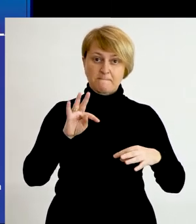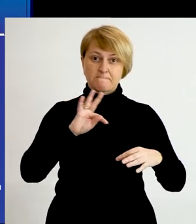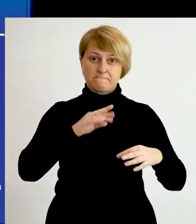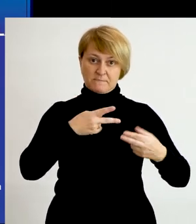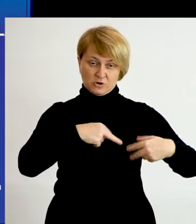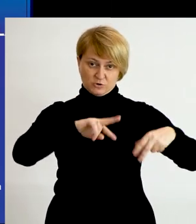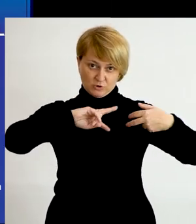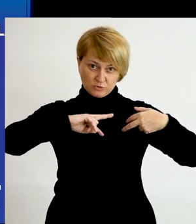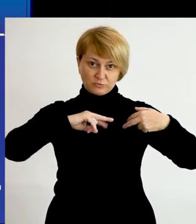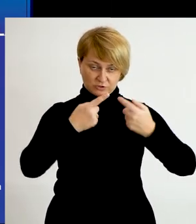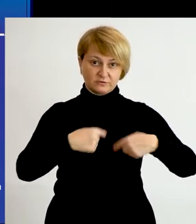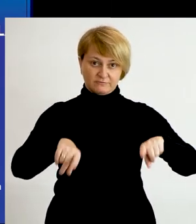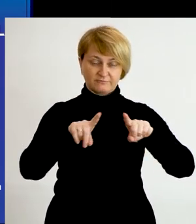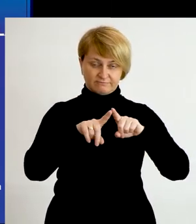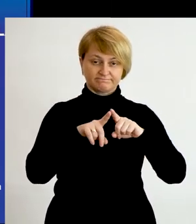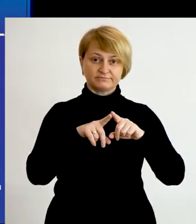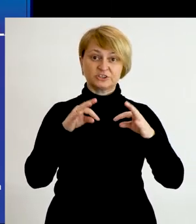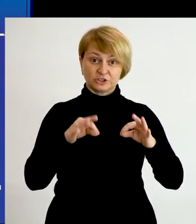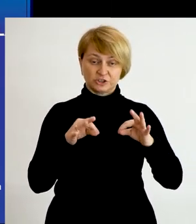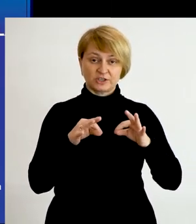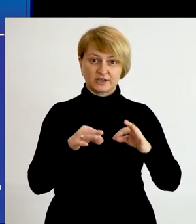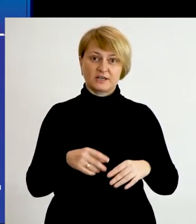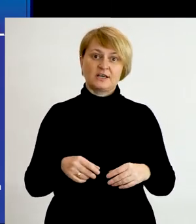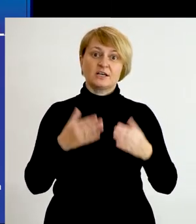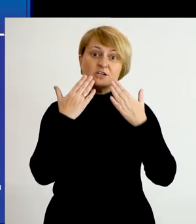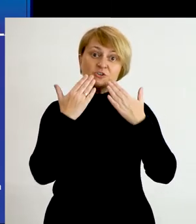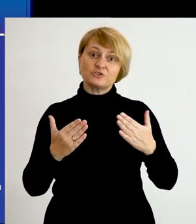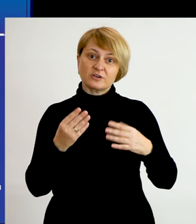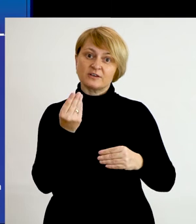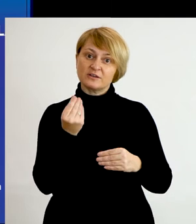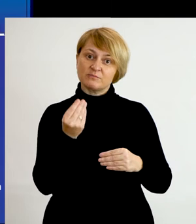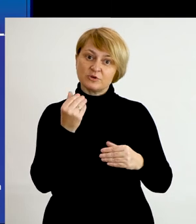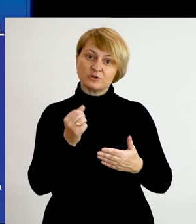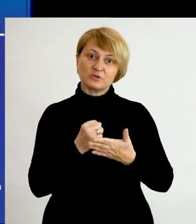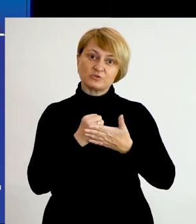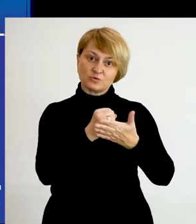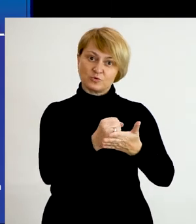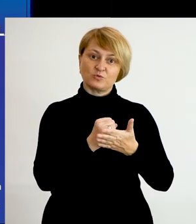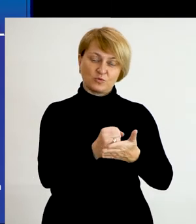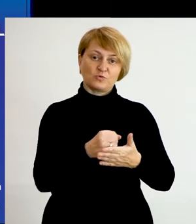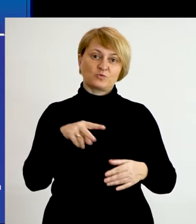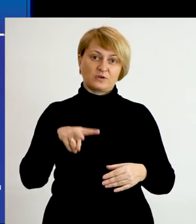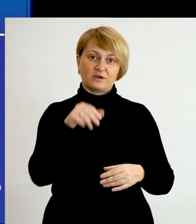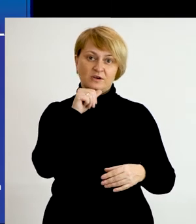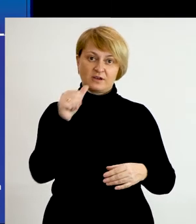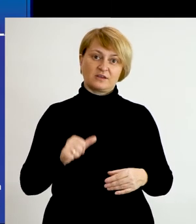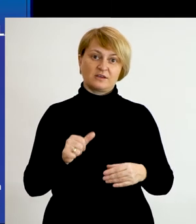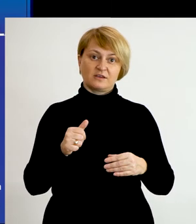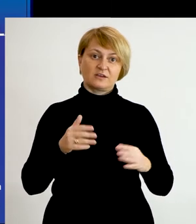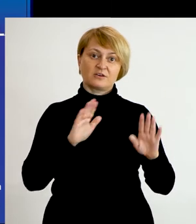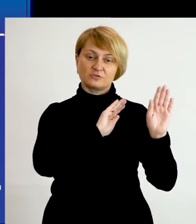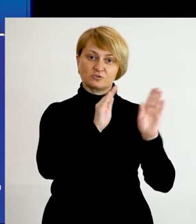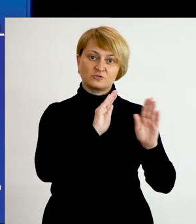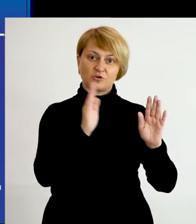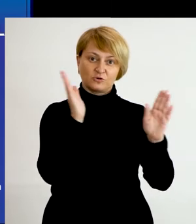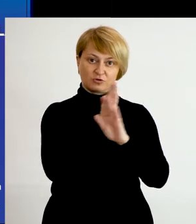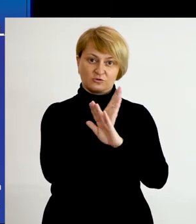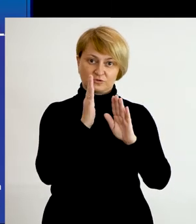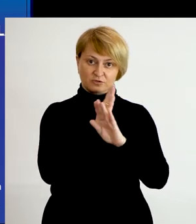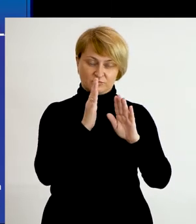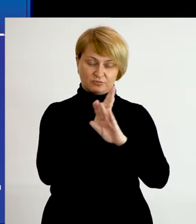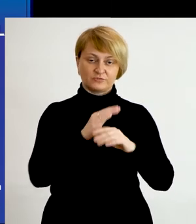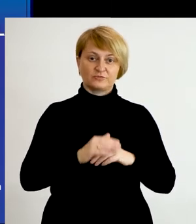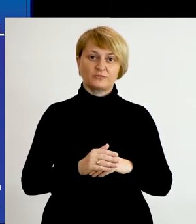komitetu. Dzisiaj to się realizuje. Również realizuje się dzięki pieniądzom unijnym i dotacji z Narodowego Funduszu Ochrony Środowiska, za którą